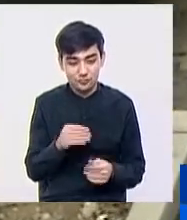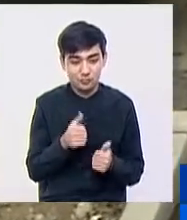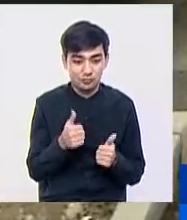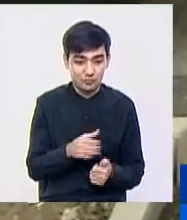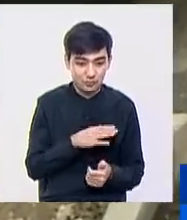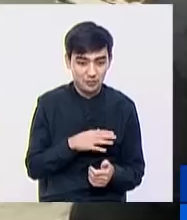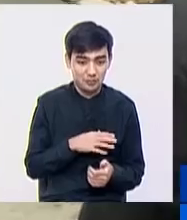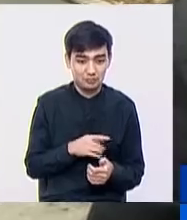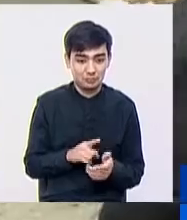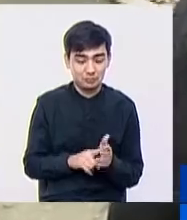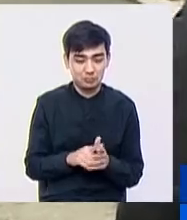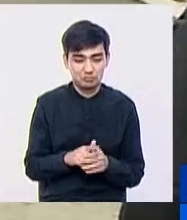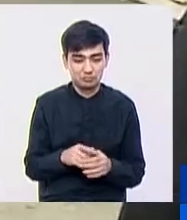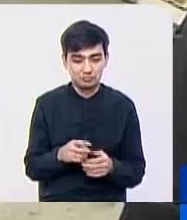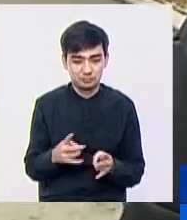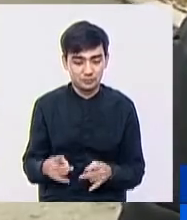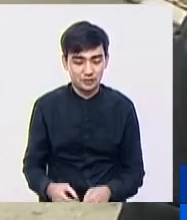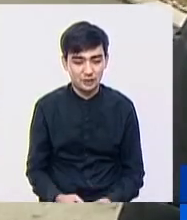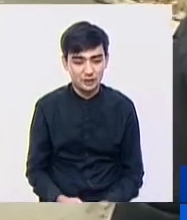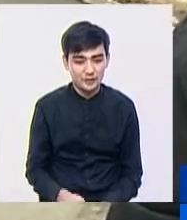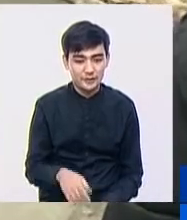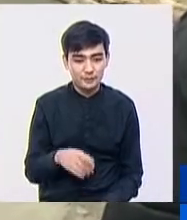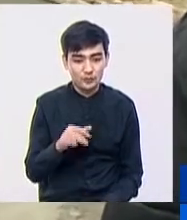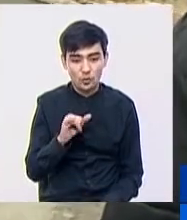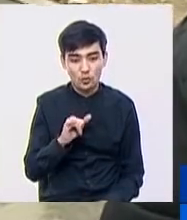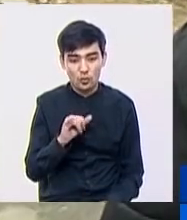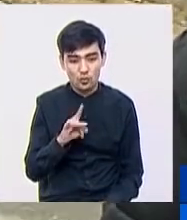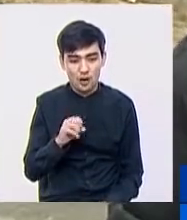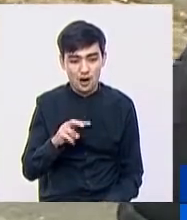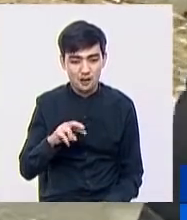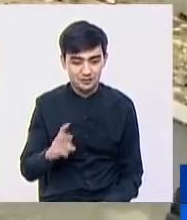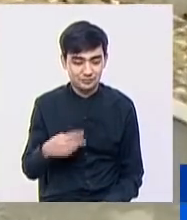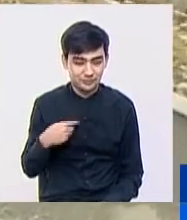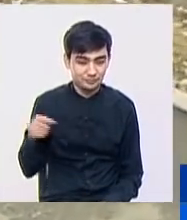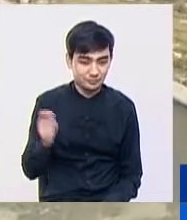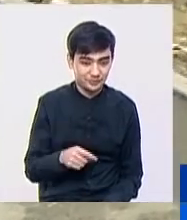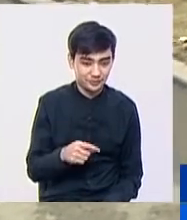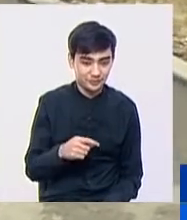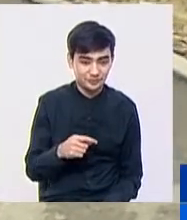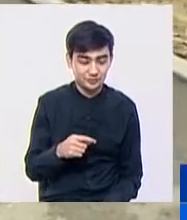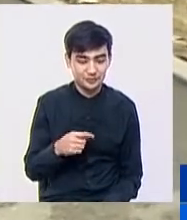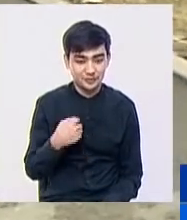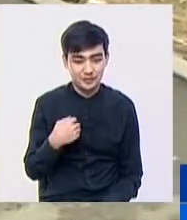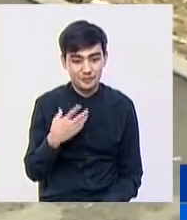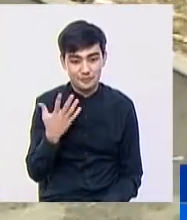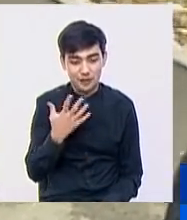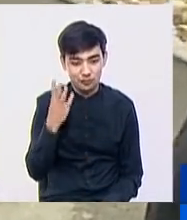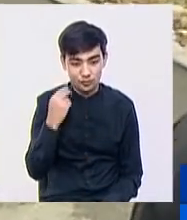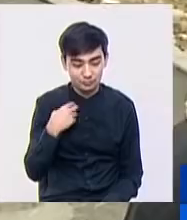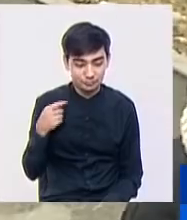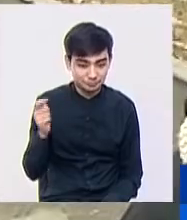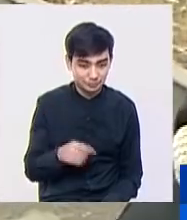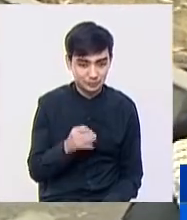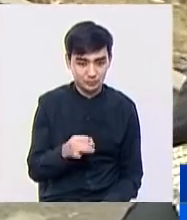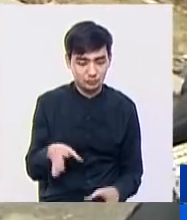все хорошо было. Мы вот приехали с Уральска отдыхать сюда. Вот как раз 5-го приехали. И вот от 5-го вечером все это